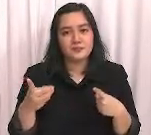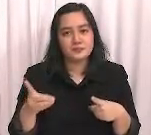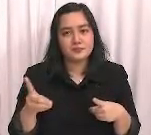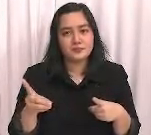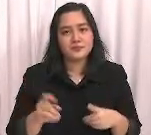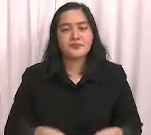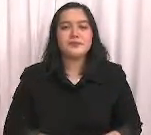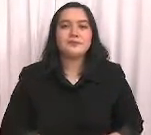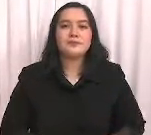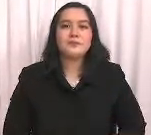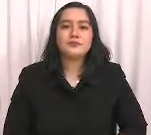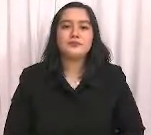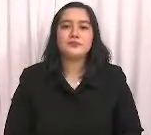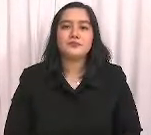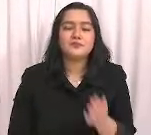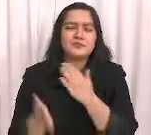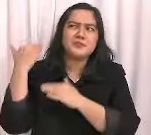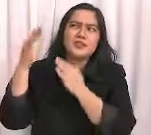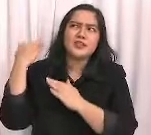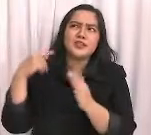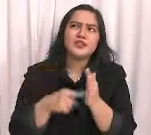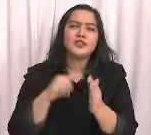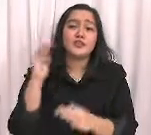kaya kanina lamang na umaga,